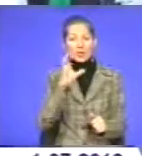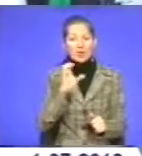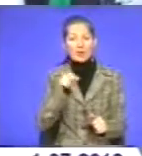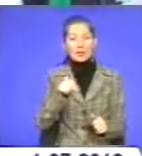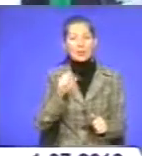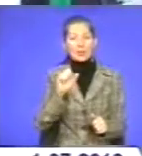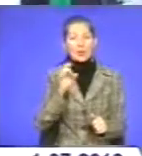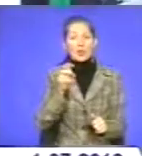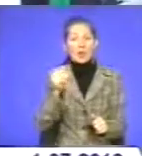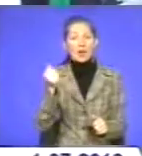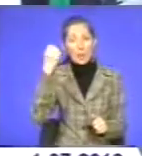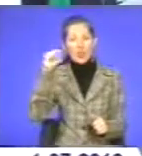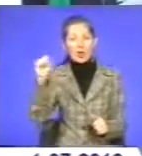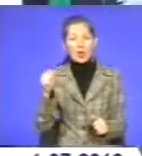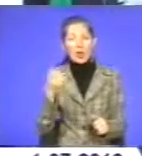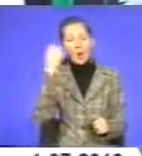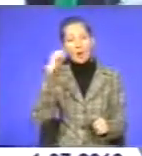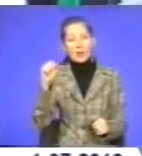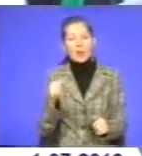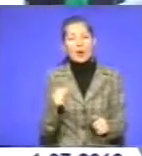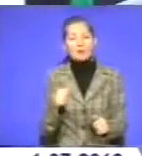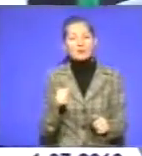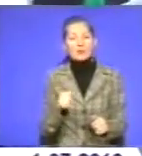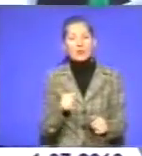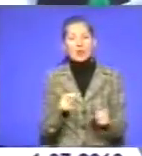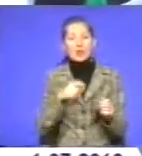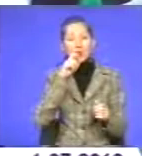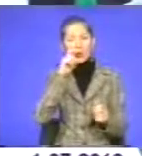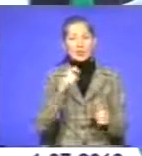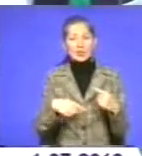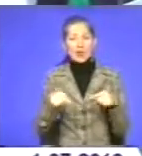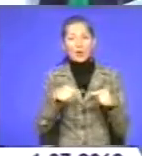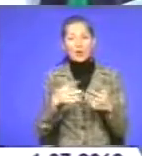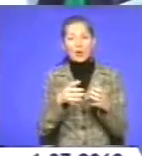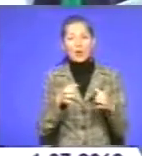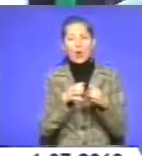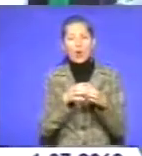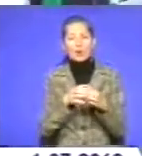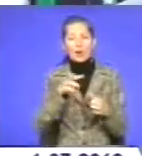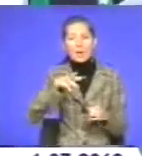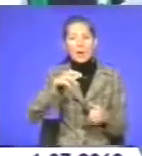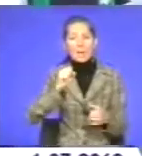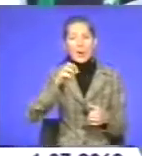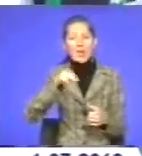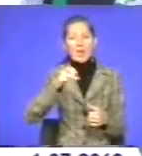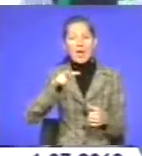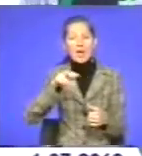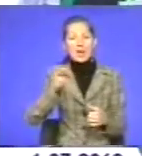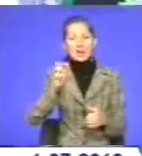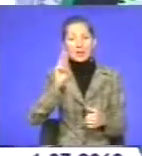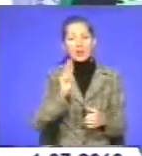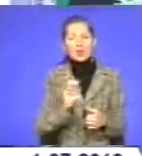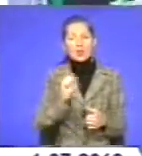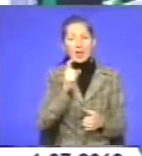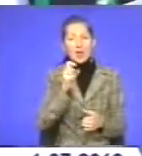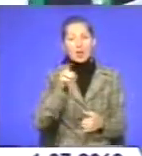Він перемагав грандів вітчизняного футболу, і київське «Динамо», і «Металіст», і «Дніпро», і «Шахтар». І